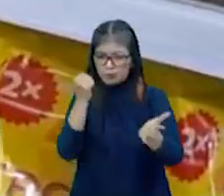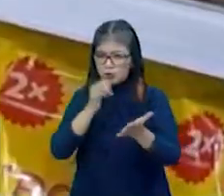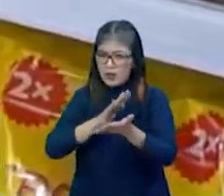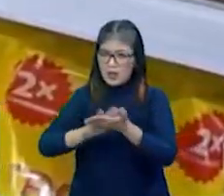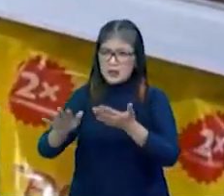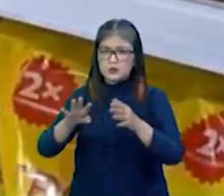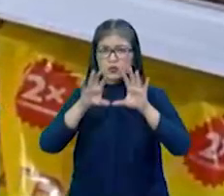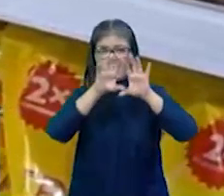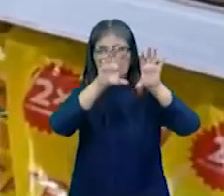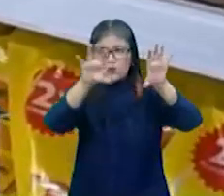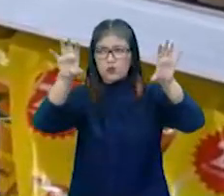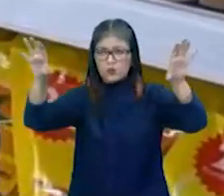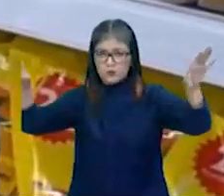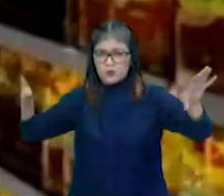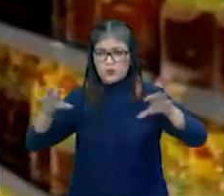rak retail modern.